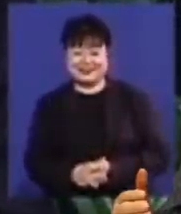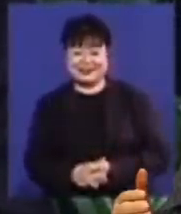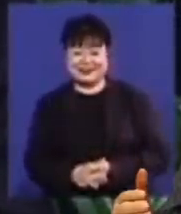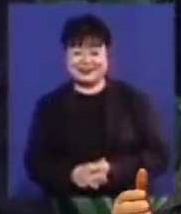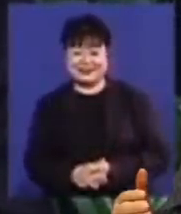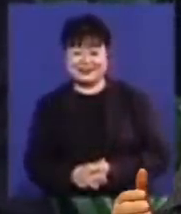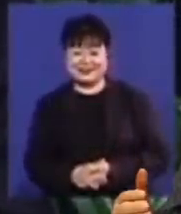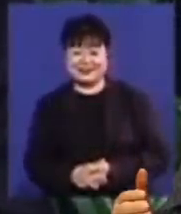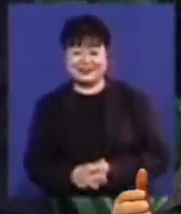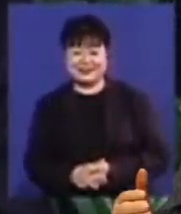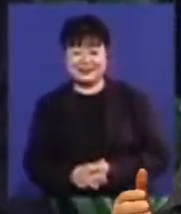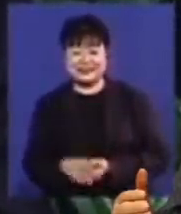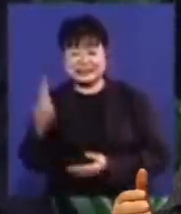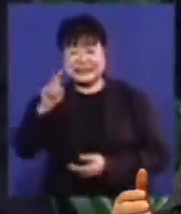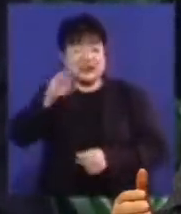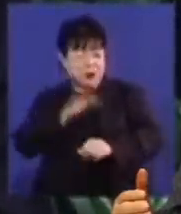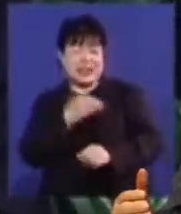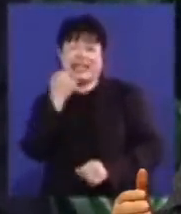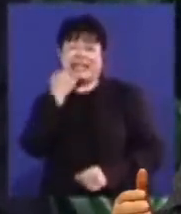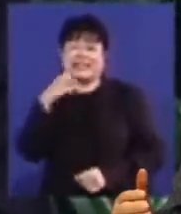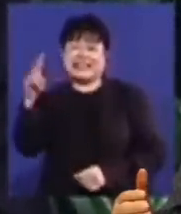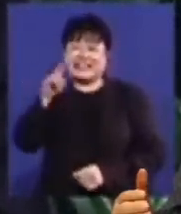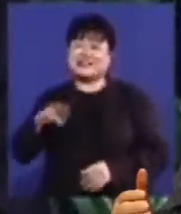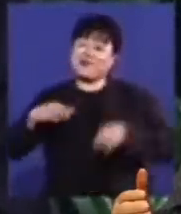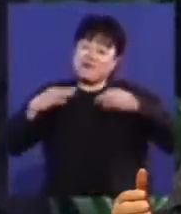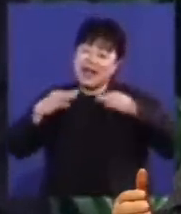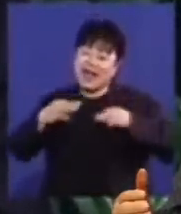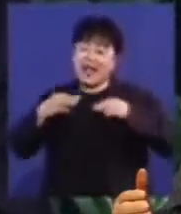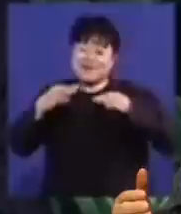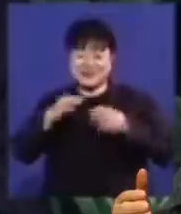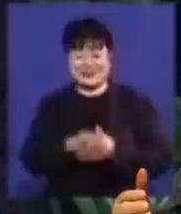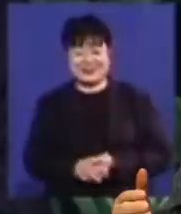곡조가 틀리더라도 찬송을 따라하고